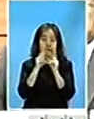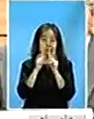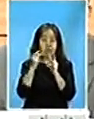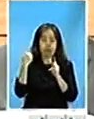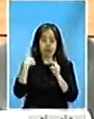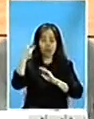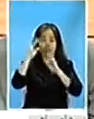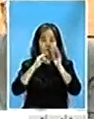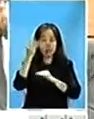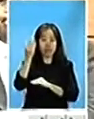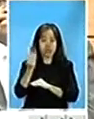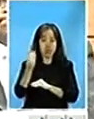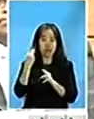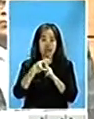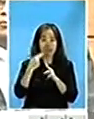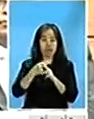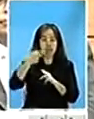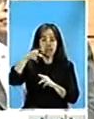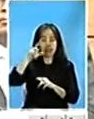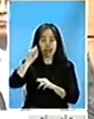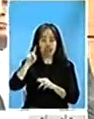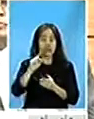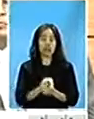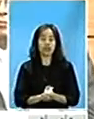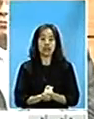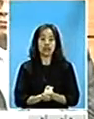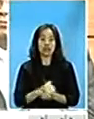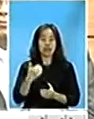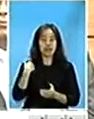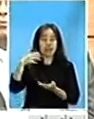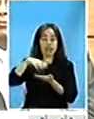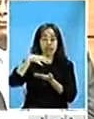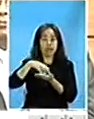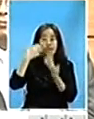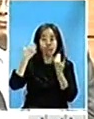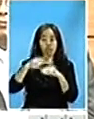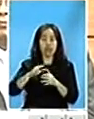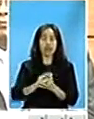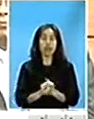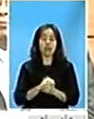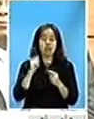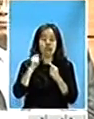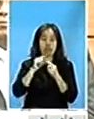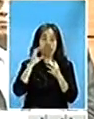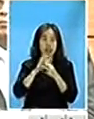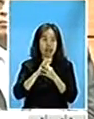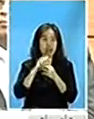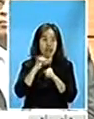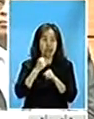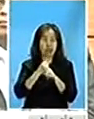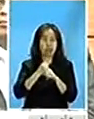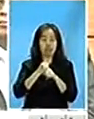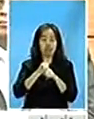น้อยท่านอาจารย์ผ่องศรีธารภูมิได้เล่าให้พวกเราฟังในระดับหนึ่งถึงบรรยากาศการทำง